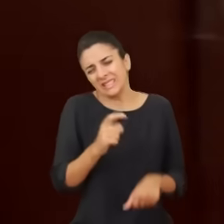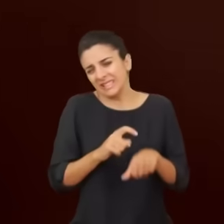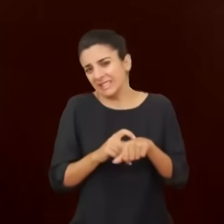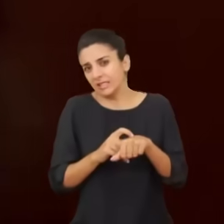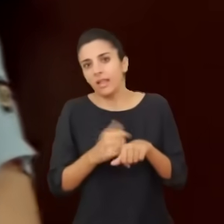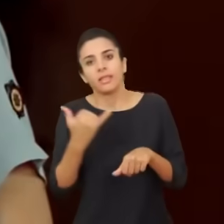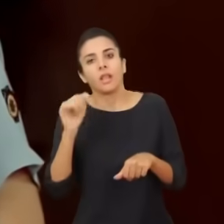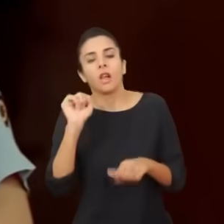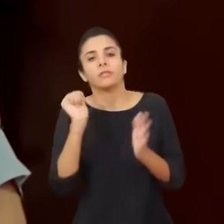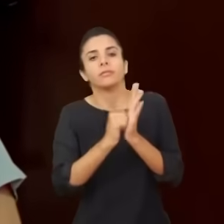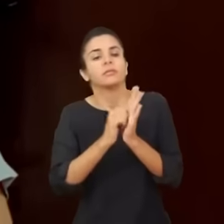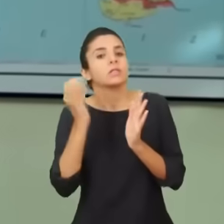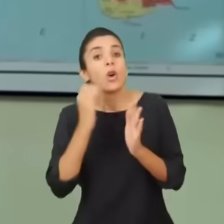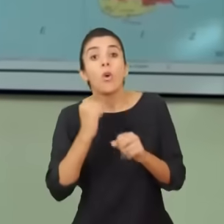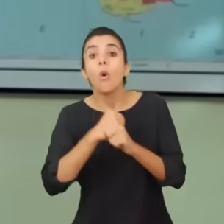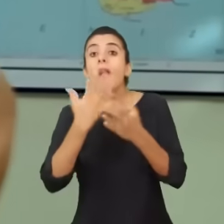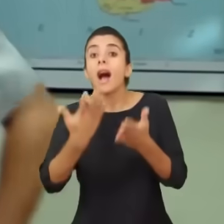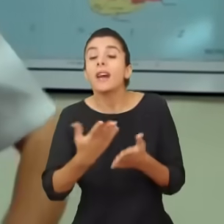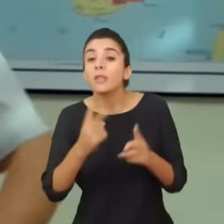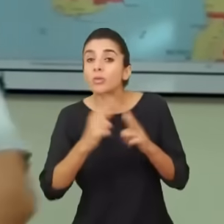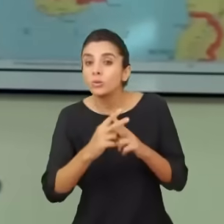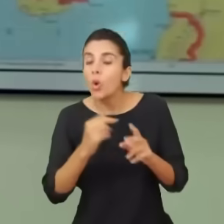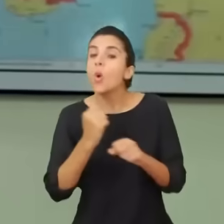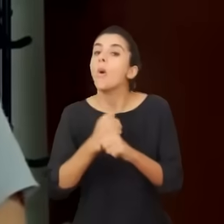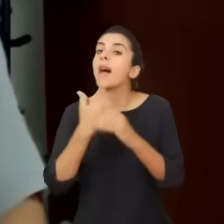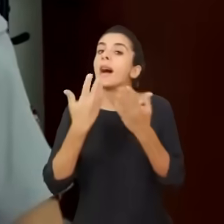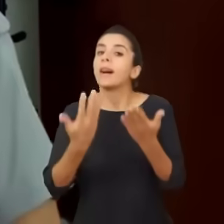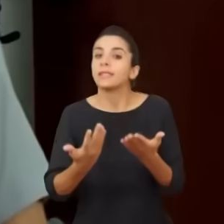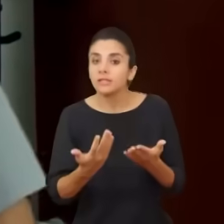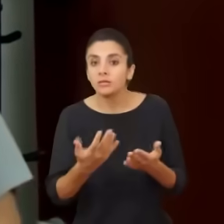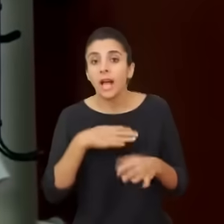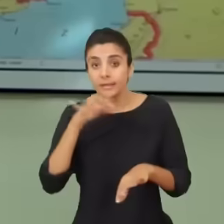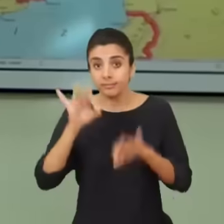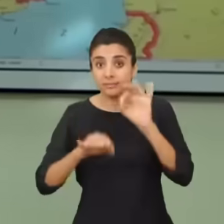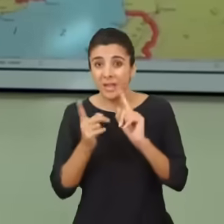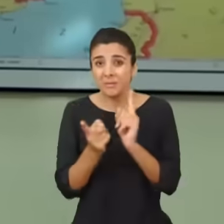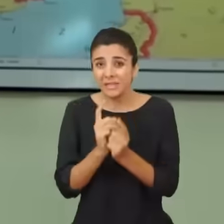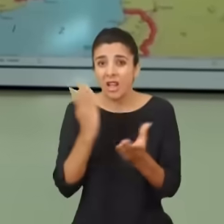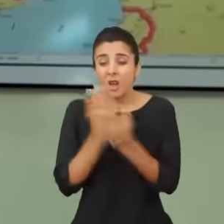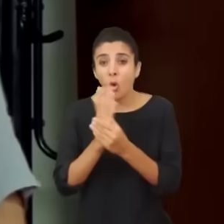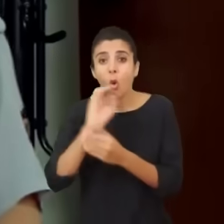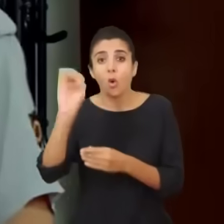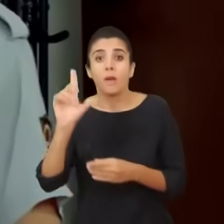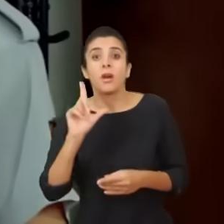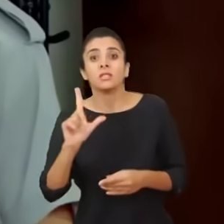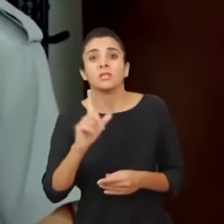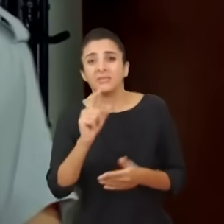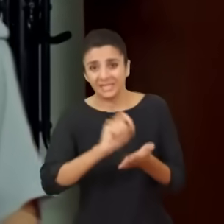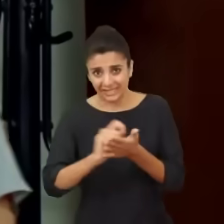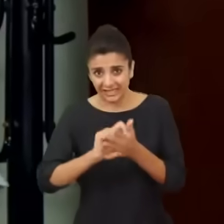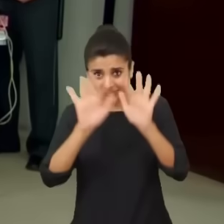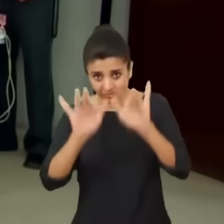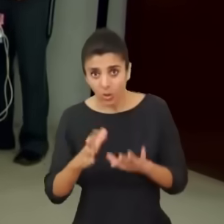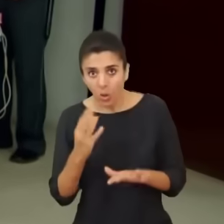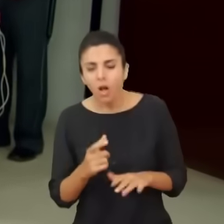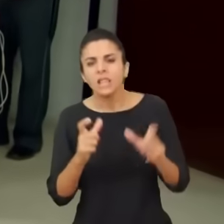Yok. Günaydın başkomiserim. Günaydın. Günaydın Yusuf. Tahkikatı yapıp göndermemiz gerek de. Yazalım mı